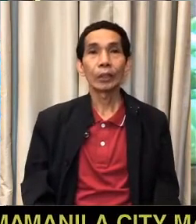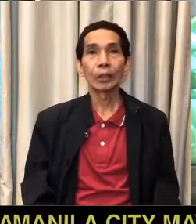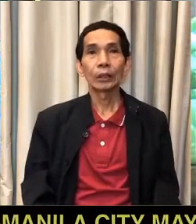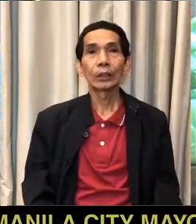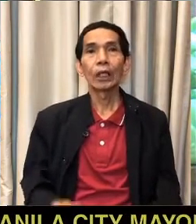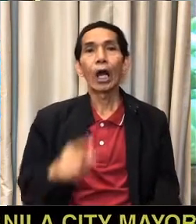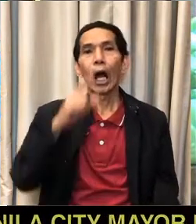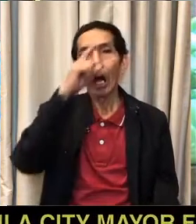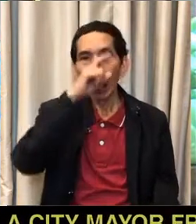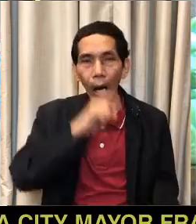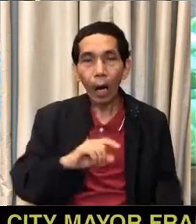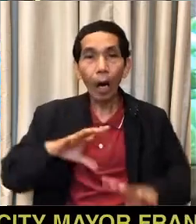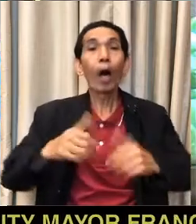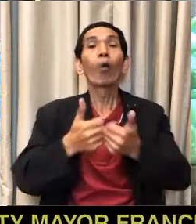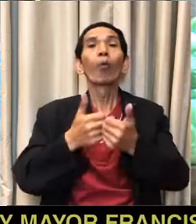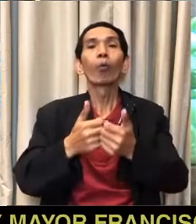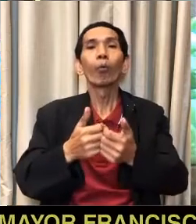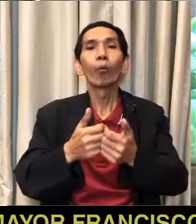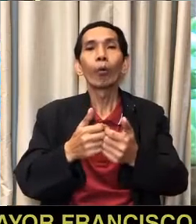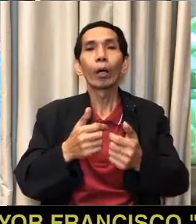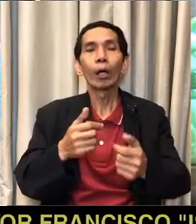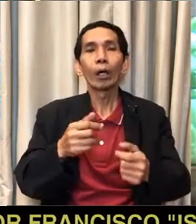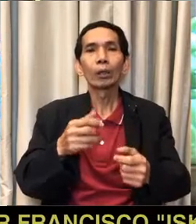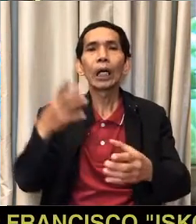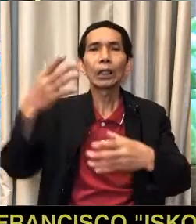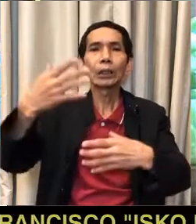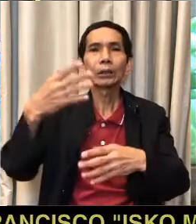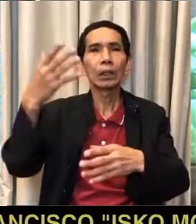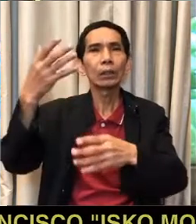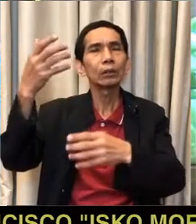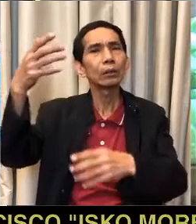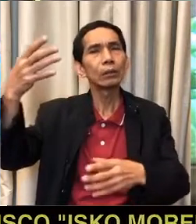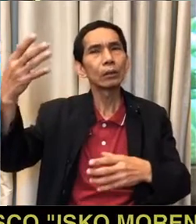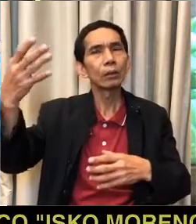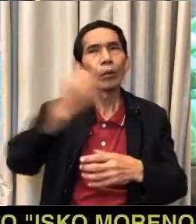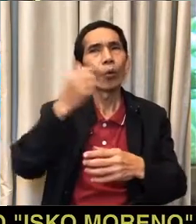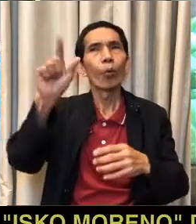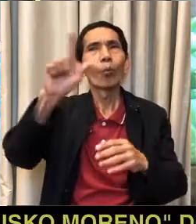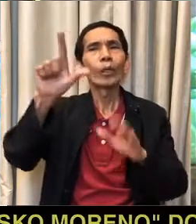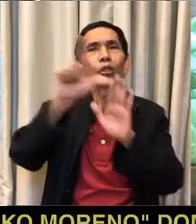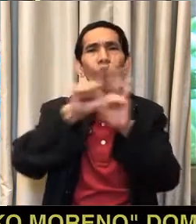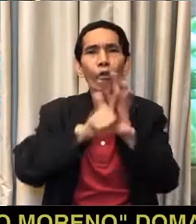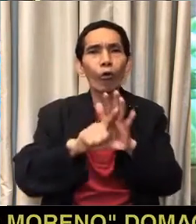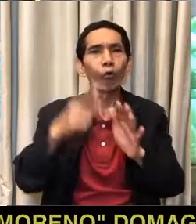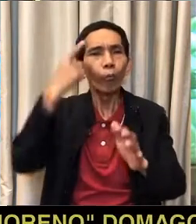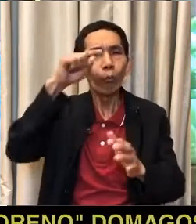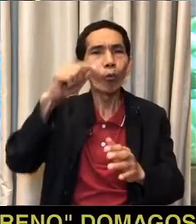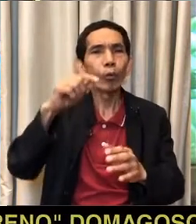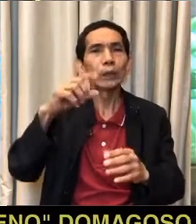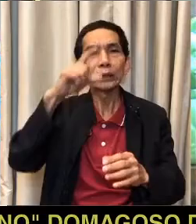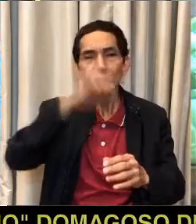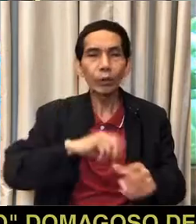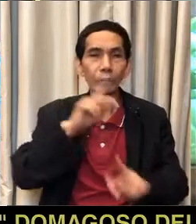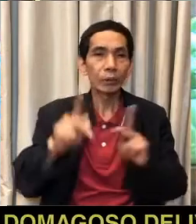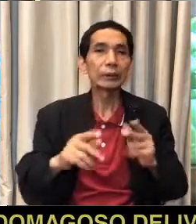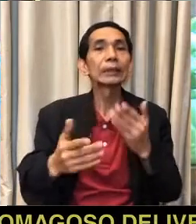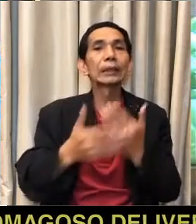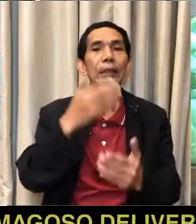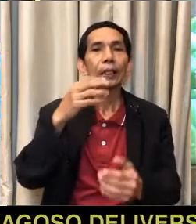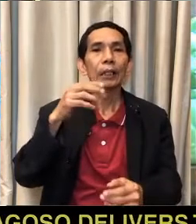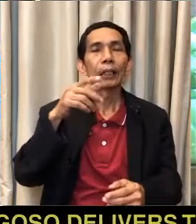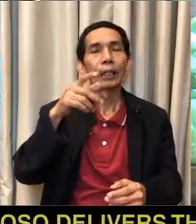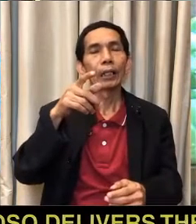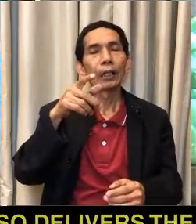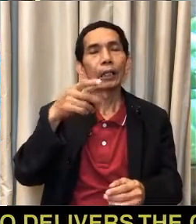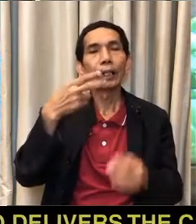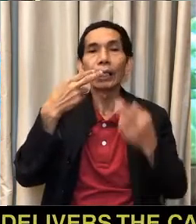Sa senior citizen naman, anong visa? Saan kinuha? Anong batas naman? Di simple-simple lang. Republic